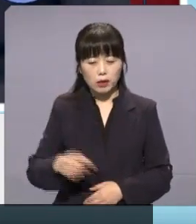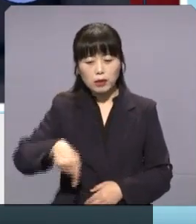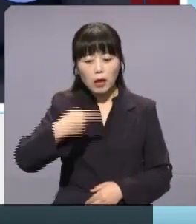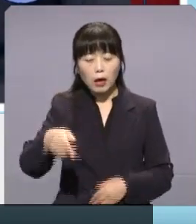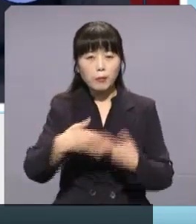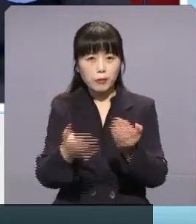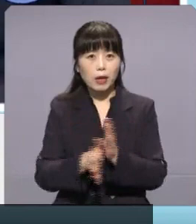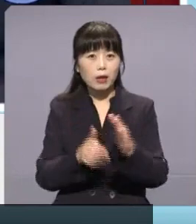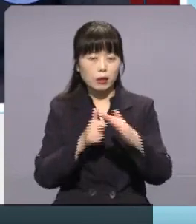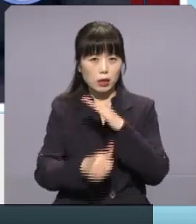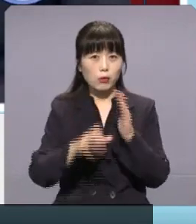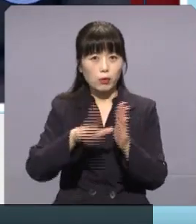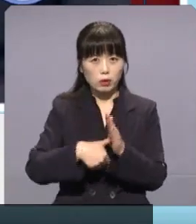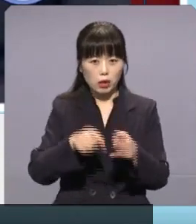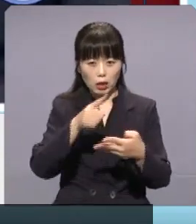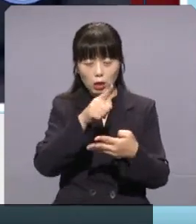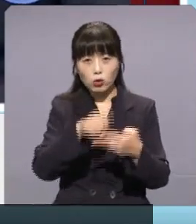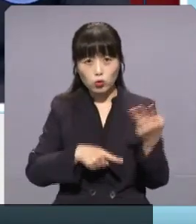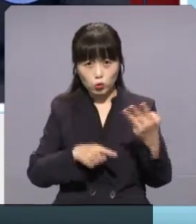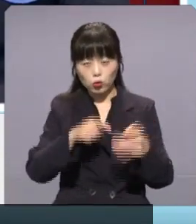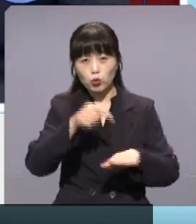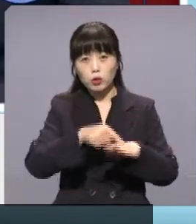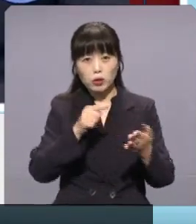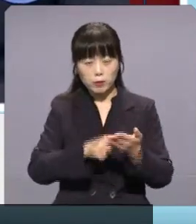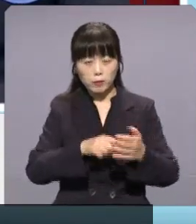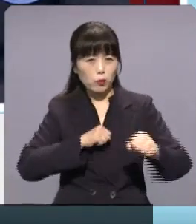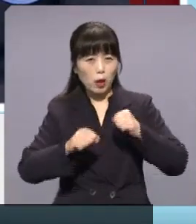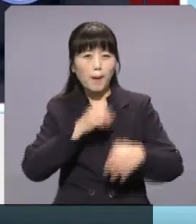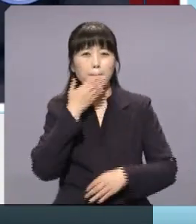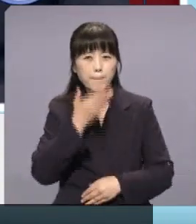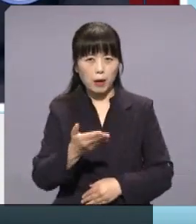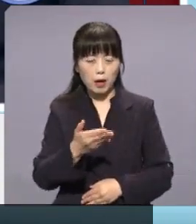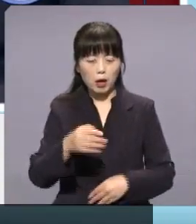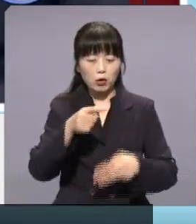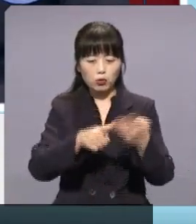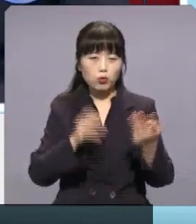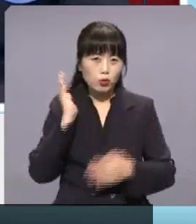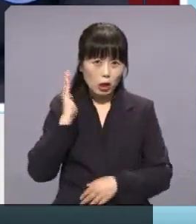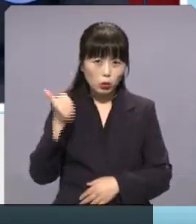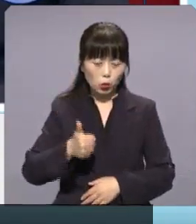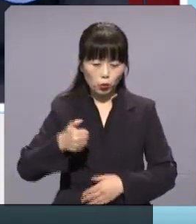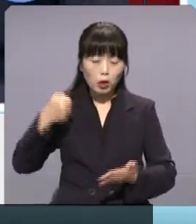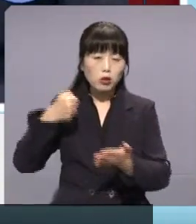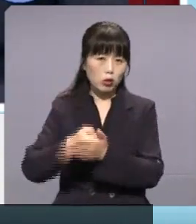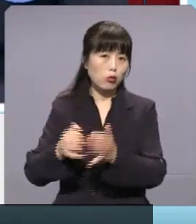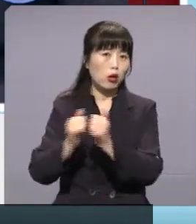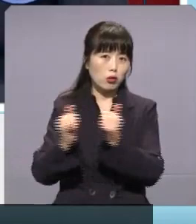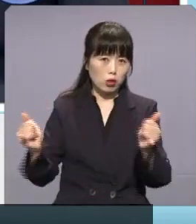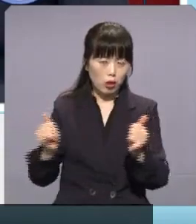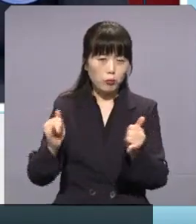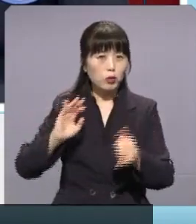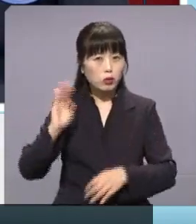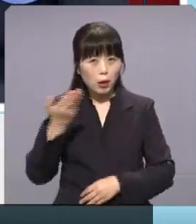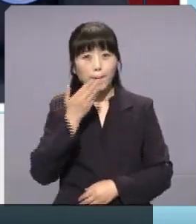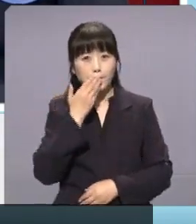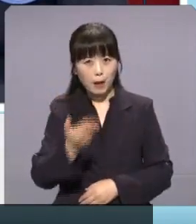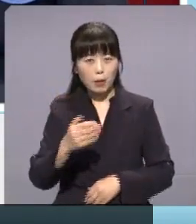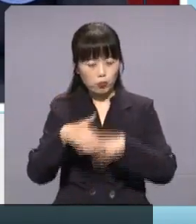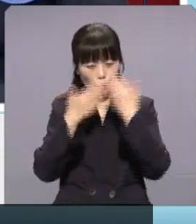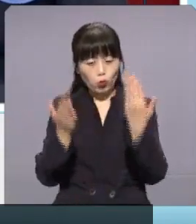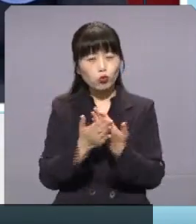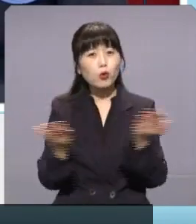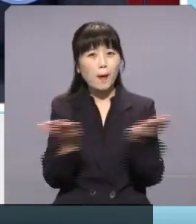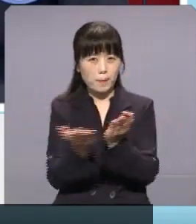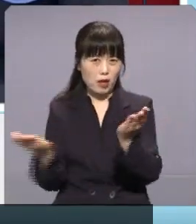때 결국은 윤심이 작동할 수밖에 없고 네. 뭐 윤석열 대통령이 낙점하는 사람이 되도록 하는 방향으로 모든 걸